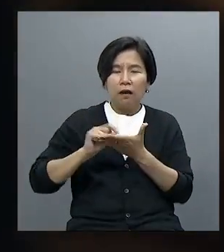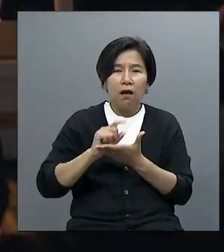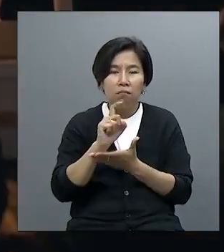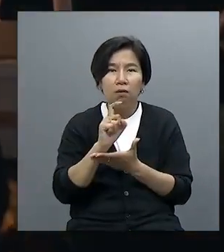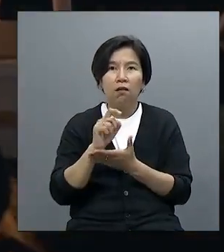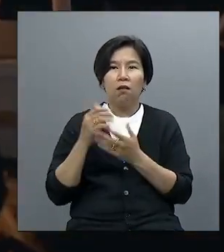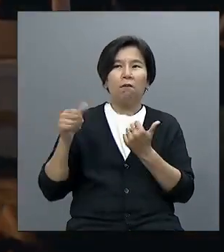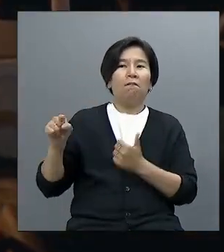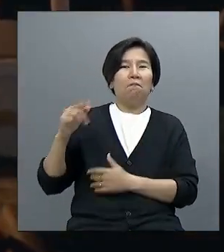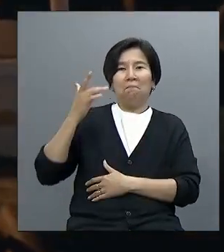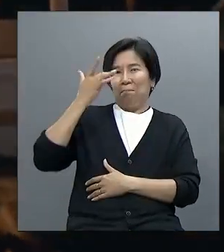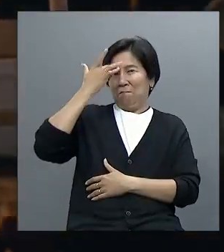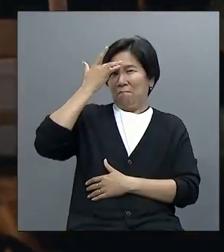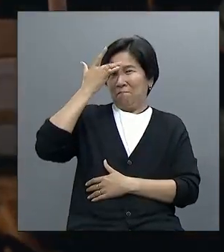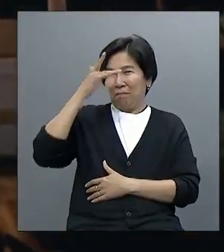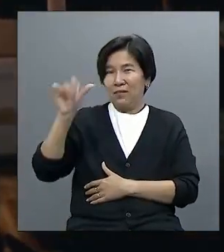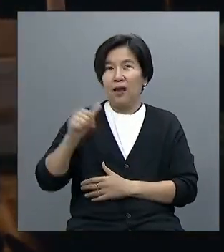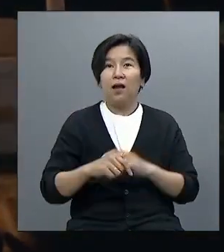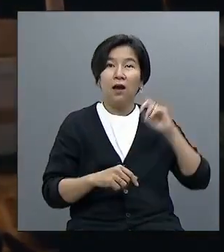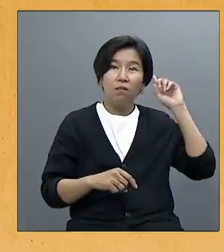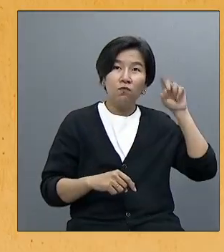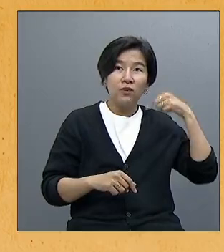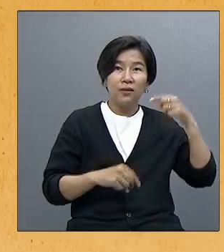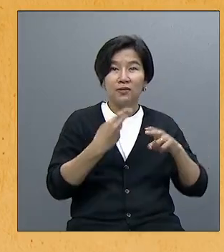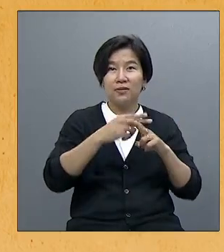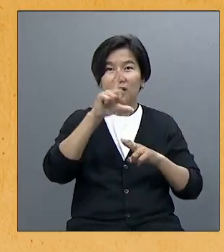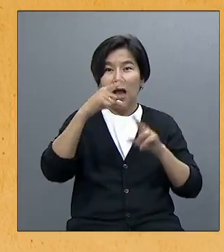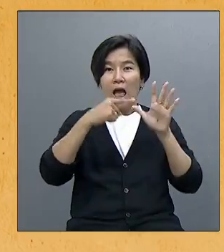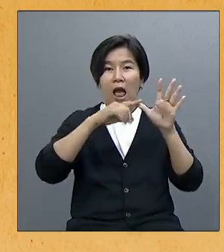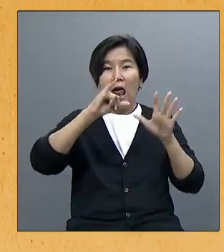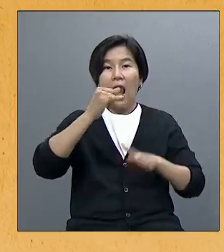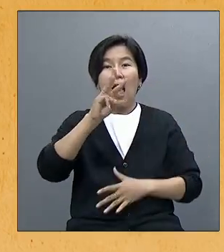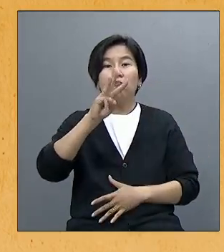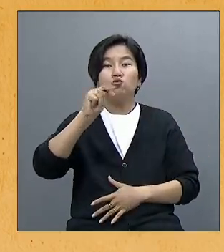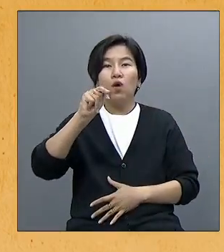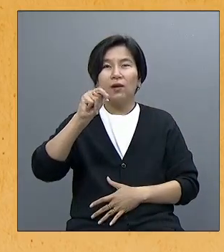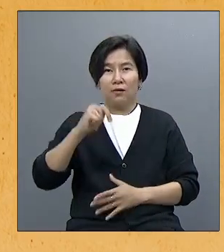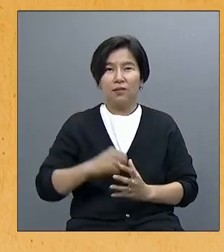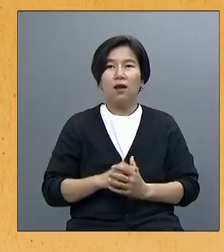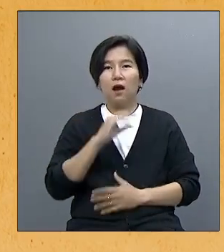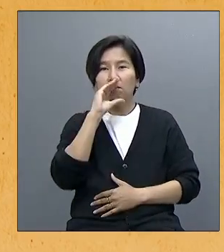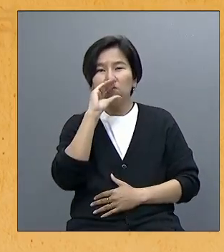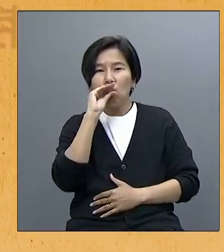างเอกของเราก็เป็นคนที่หัวก้าวหน้าอ่านออกเขียนได้แล้วแบบโต้ตอบปฏิพาน